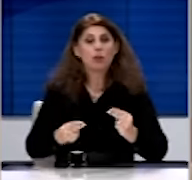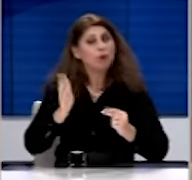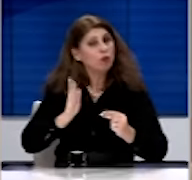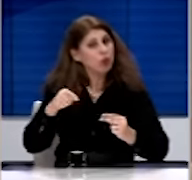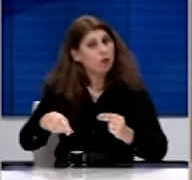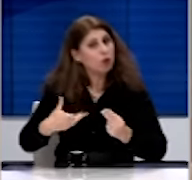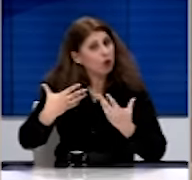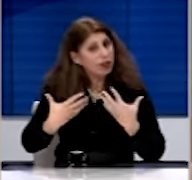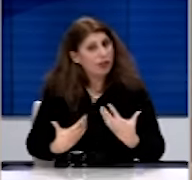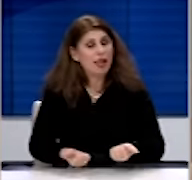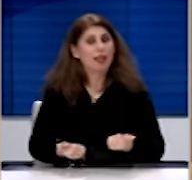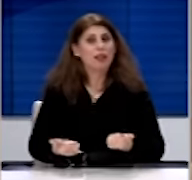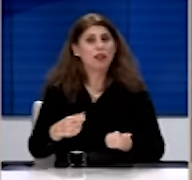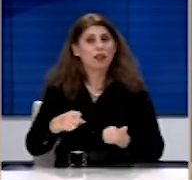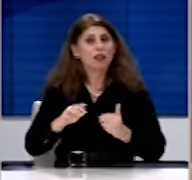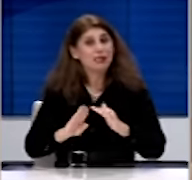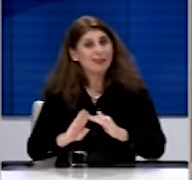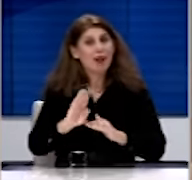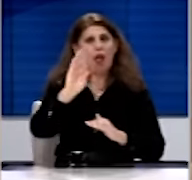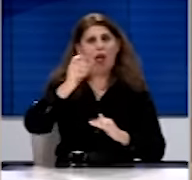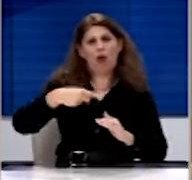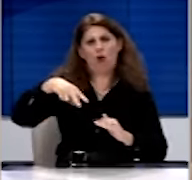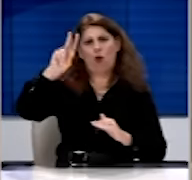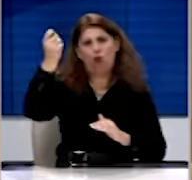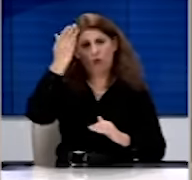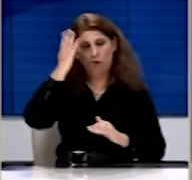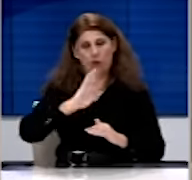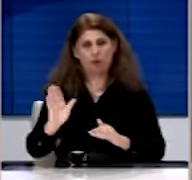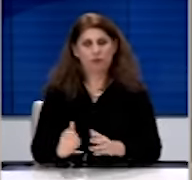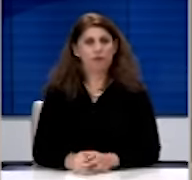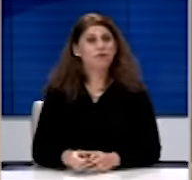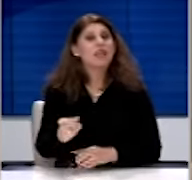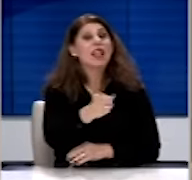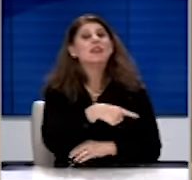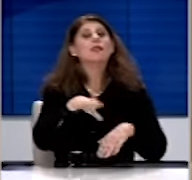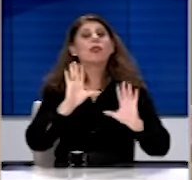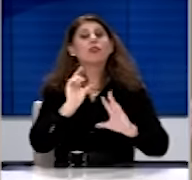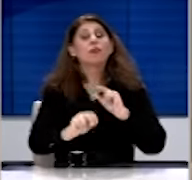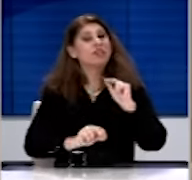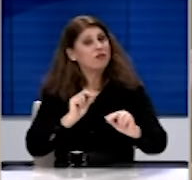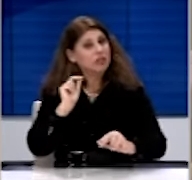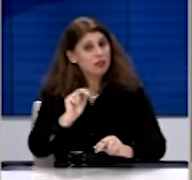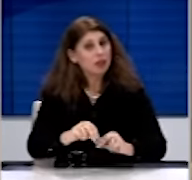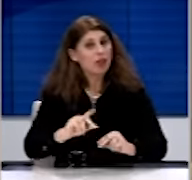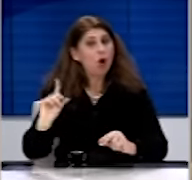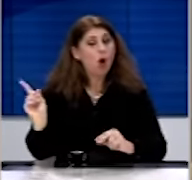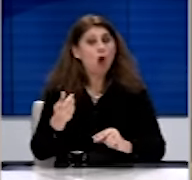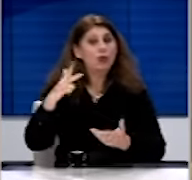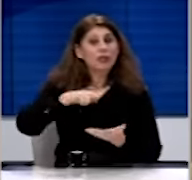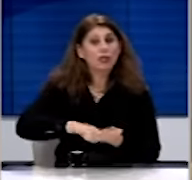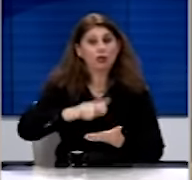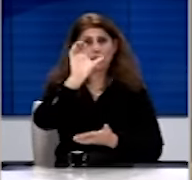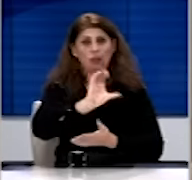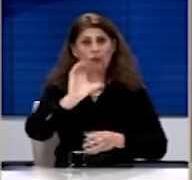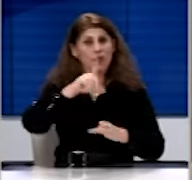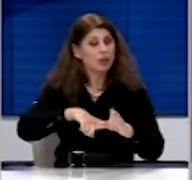να έχει και στην άνοδο των τιμών. Εσείς δεν έχετε υπερψηφίσει όλες τις κυρώσεις της